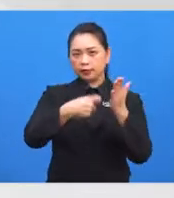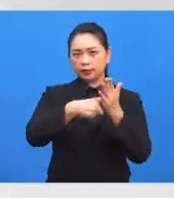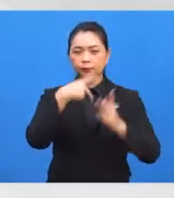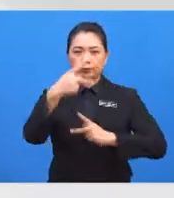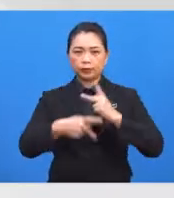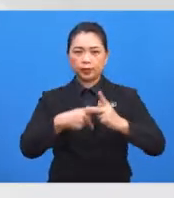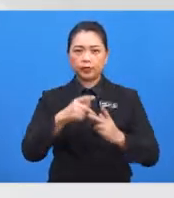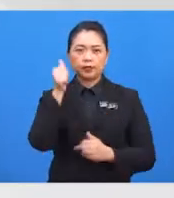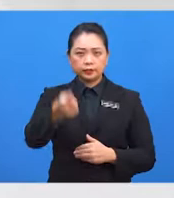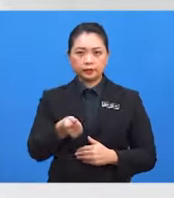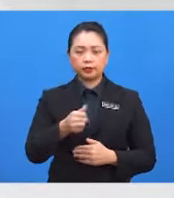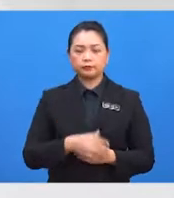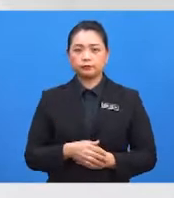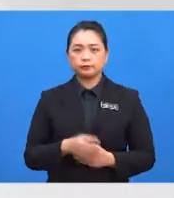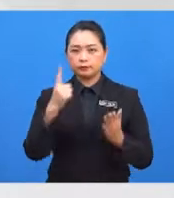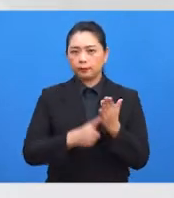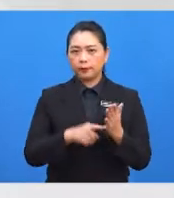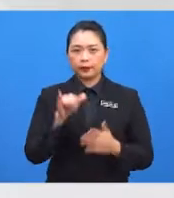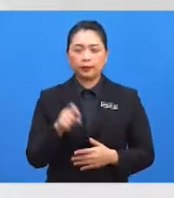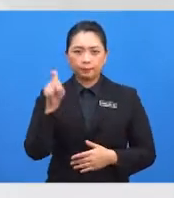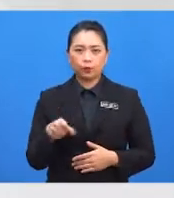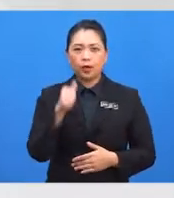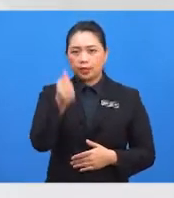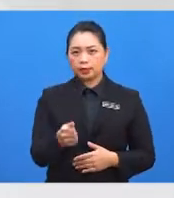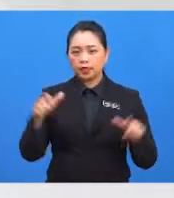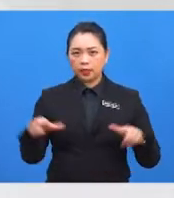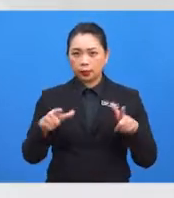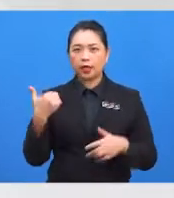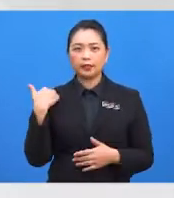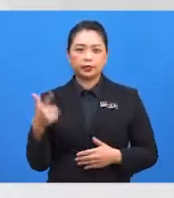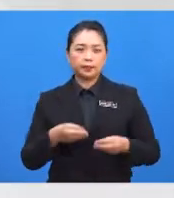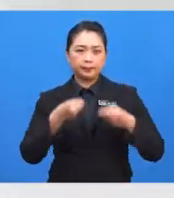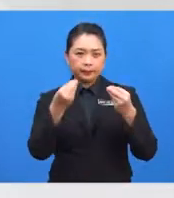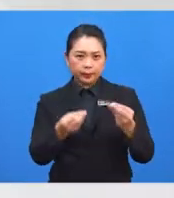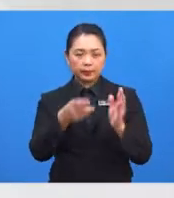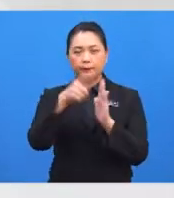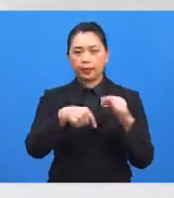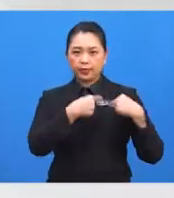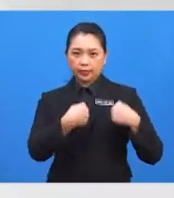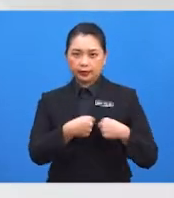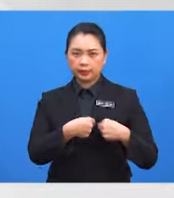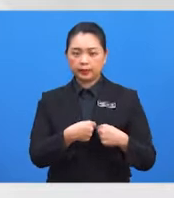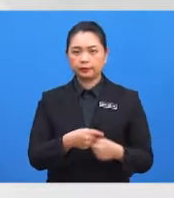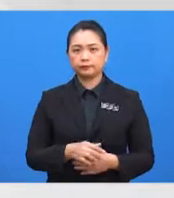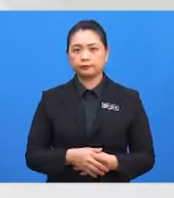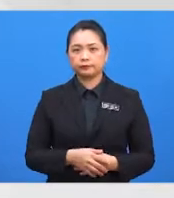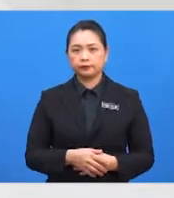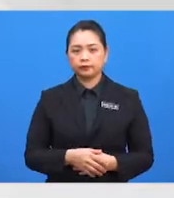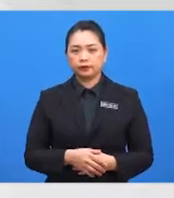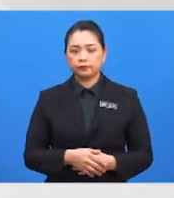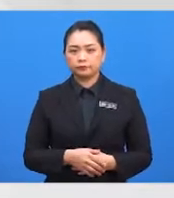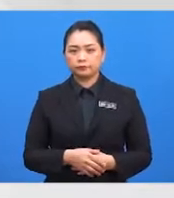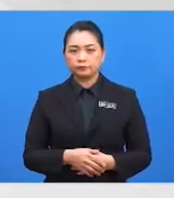anda yang seterusnya. Apa yang perlu anda lakukan ialah beri perhatian kepada perincian dan